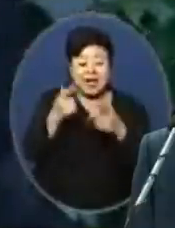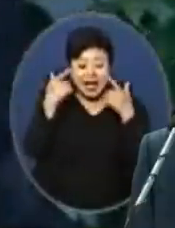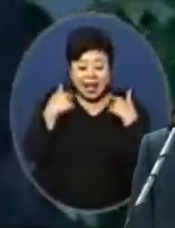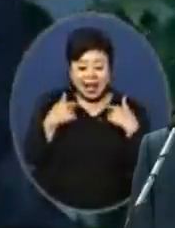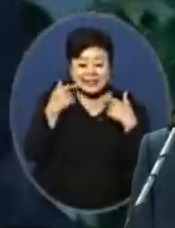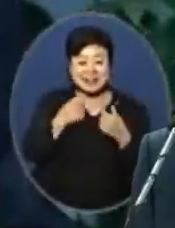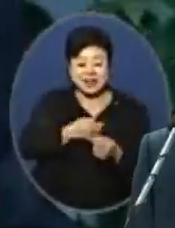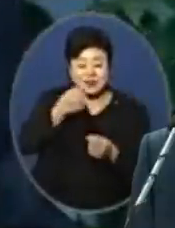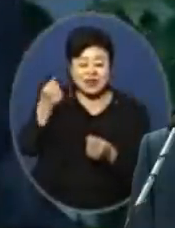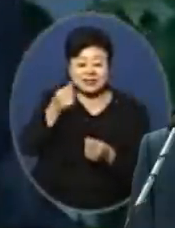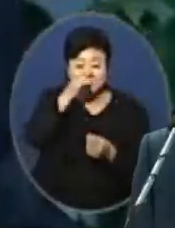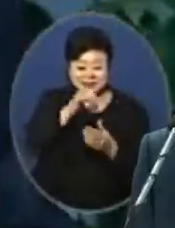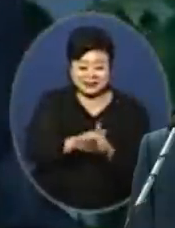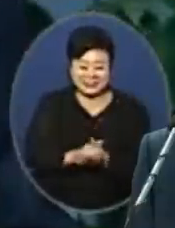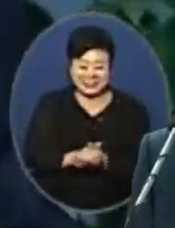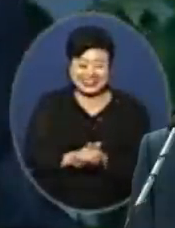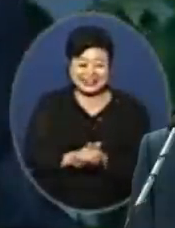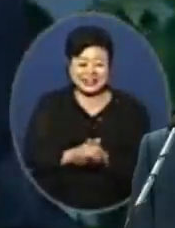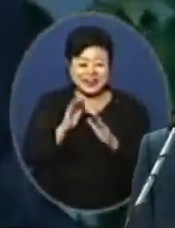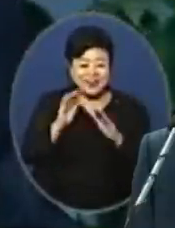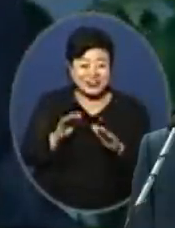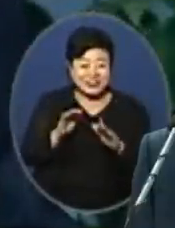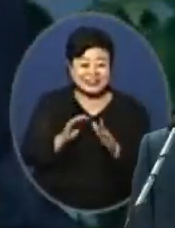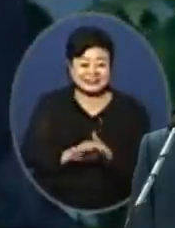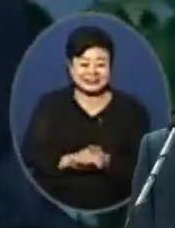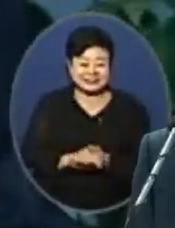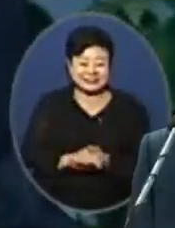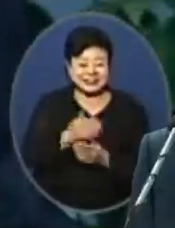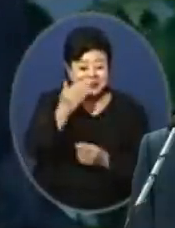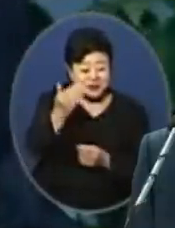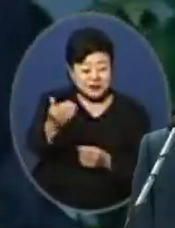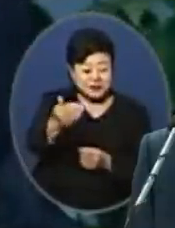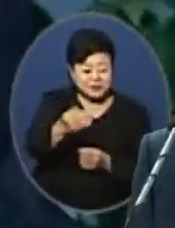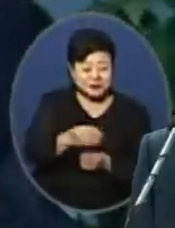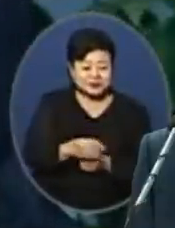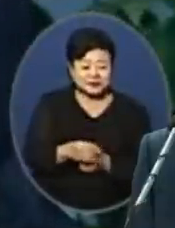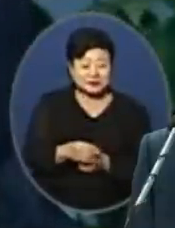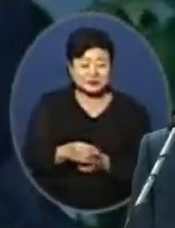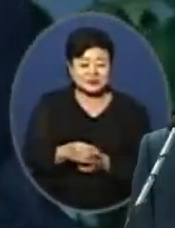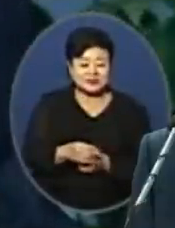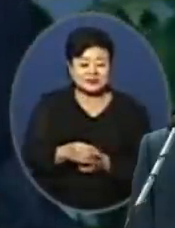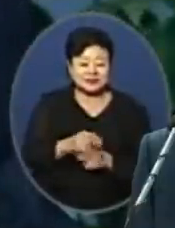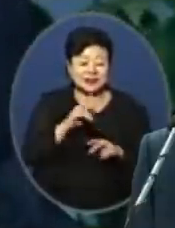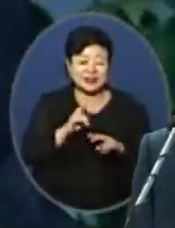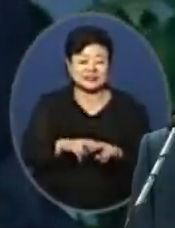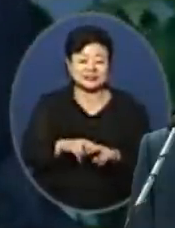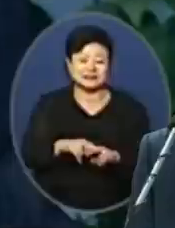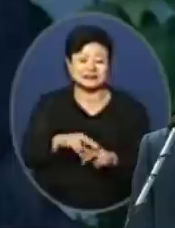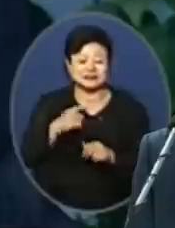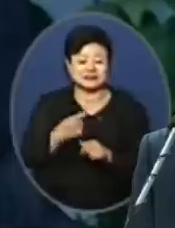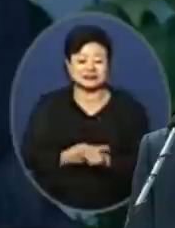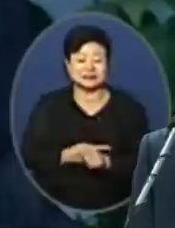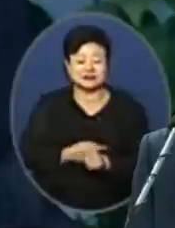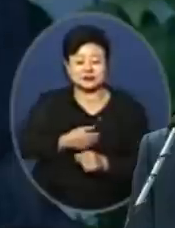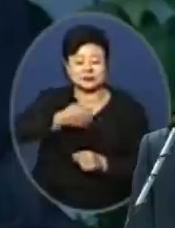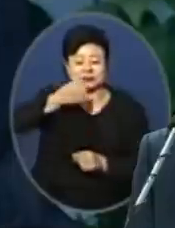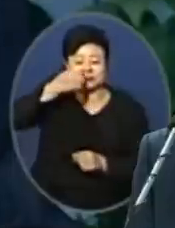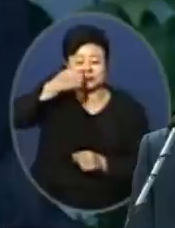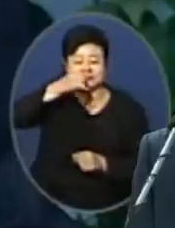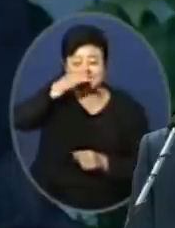항상 꿈을 꾸고 있어요. 오늘 이렇게 여러분이 무의식 중에라도 이렇게 앉아있으면서 꿈을 꾸고